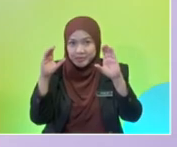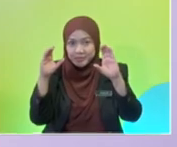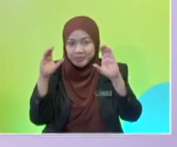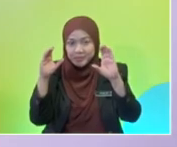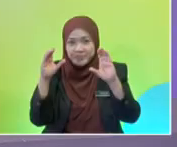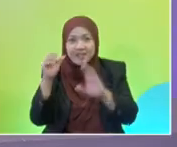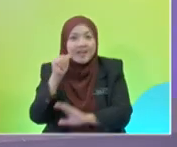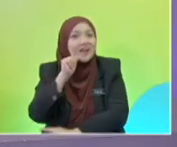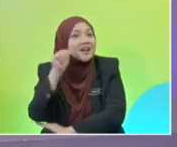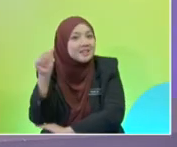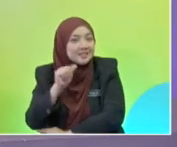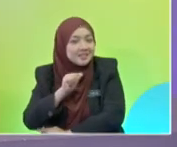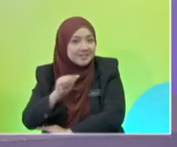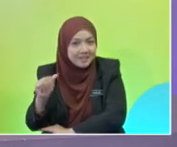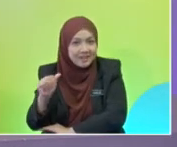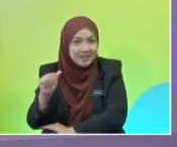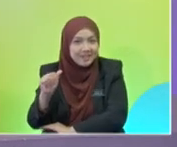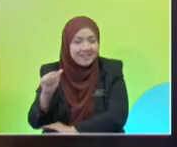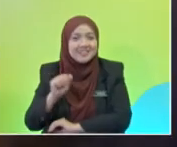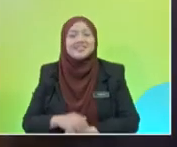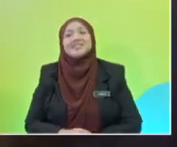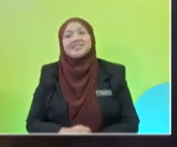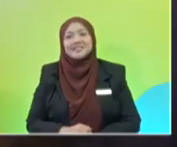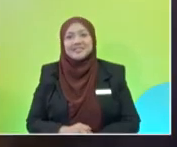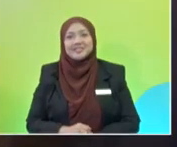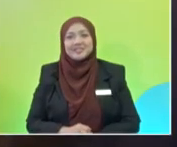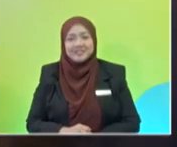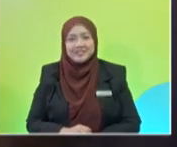aslinda Muhammad nuridin hacingku Asalamualaikum